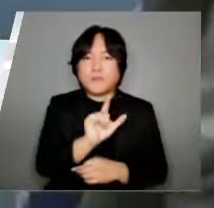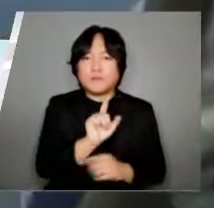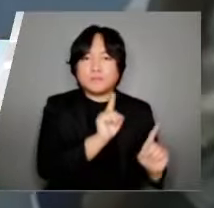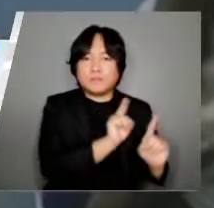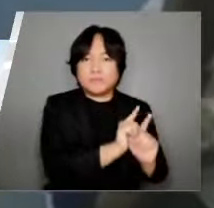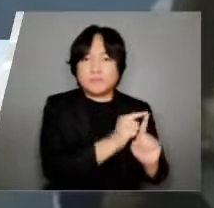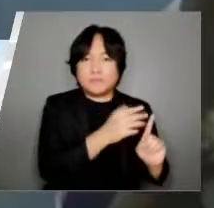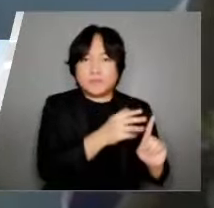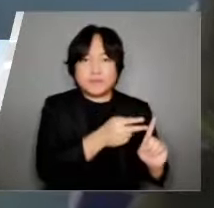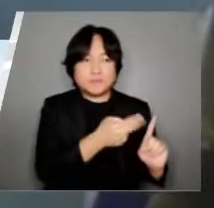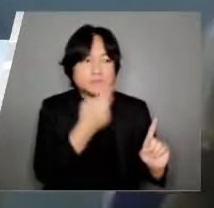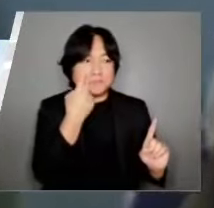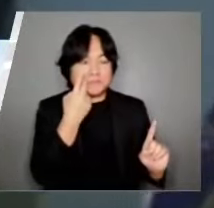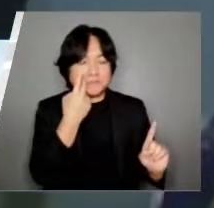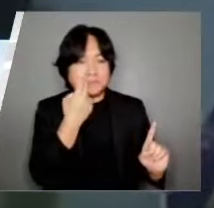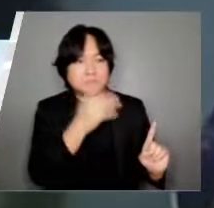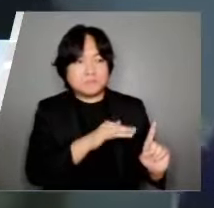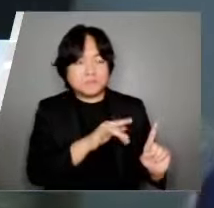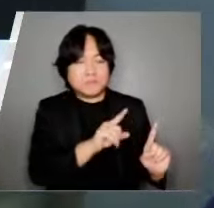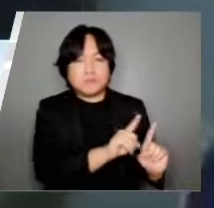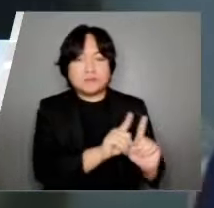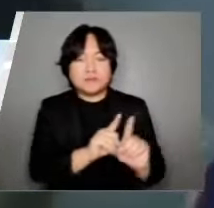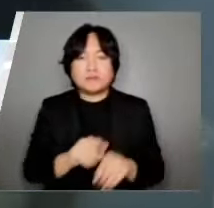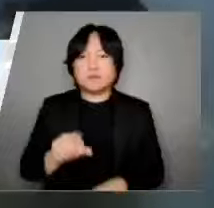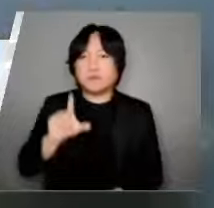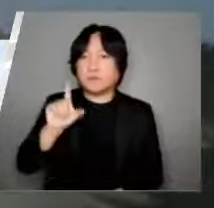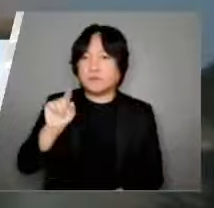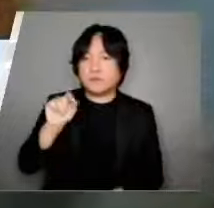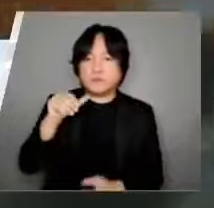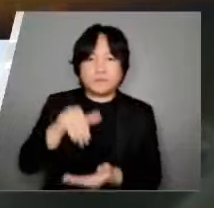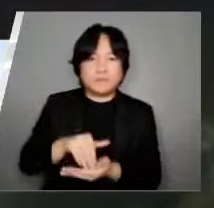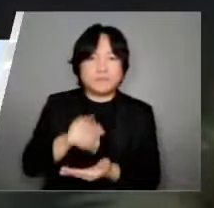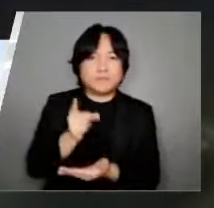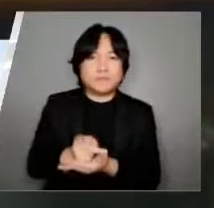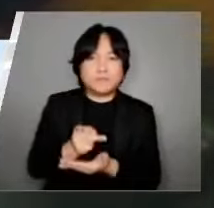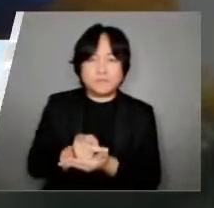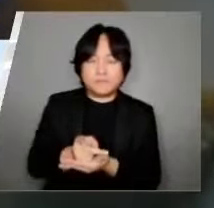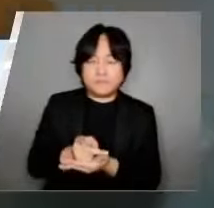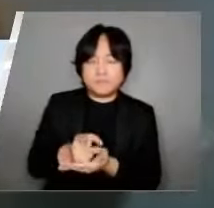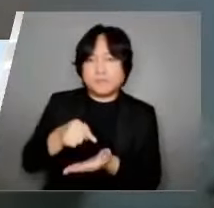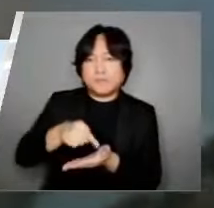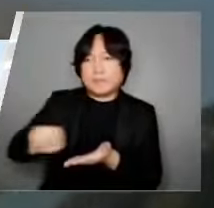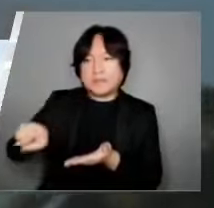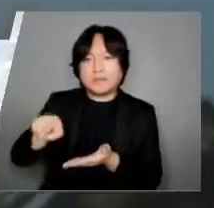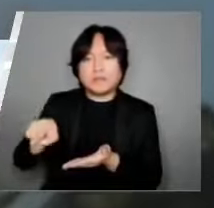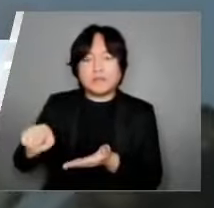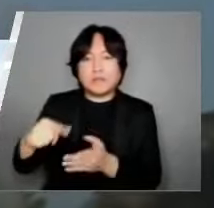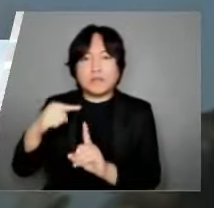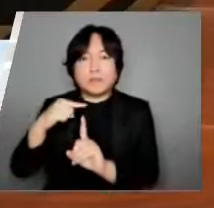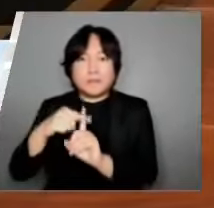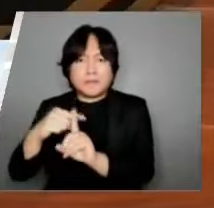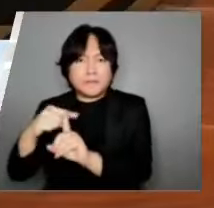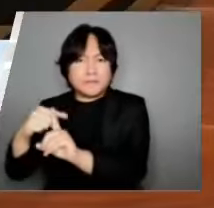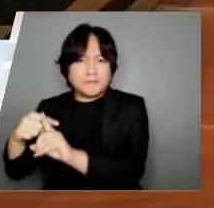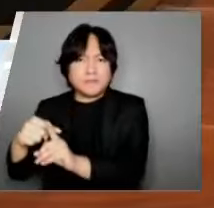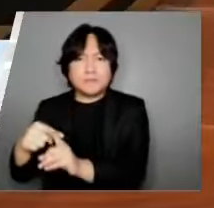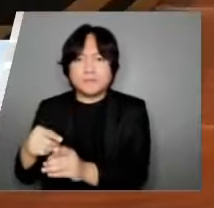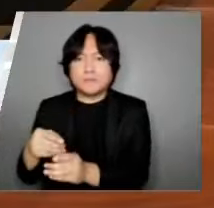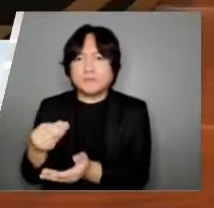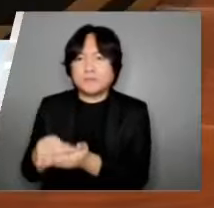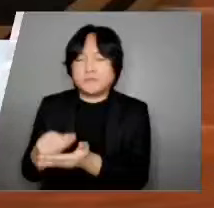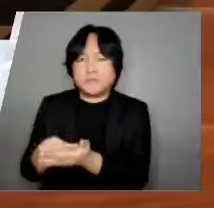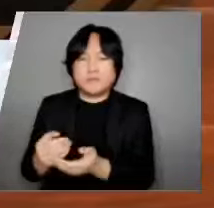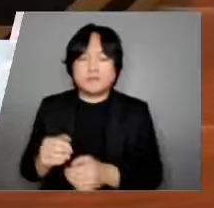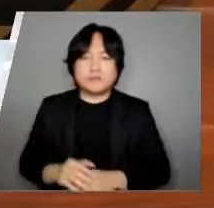sinundo. Bukod sa 20,000 pesos na bayad, may extra charges pa ang mga suspect sa kanilang mga kliyente. 20,000 yung